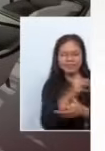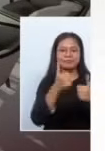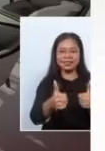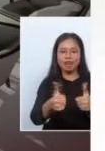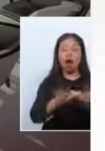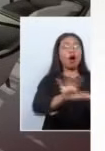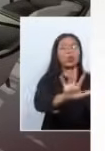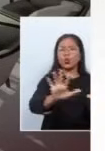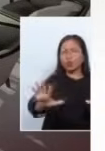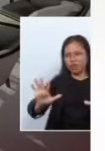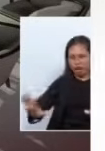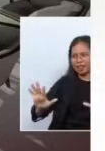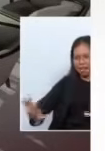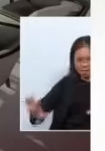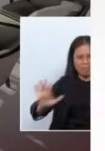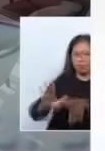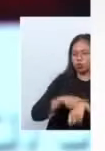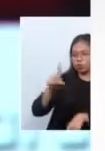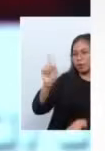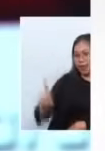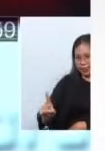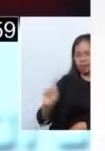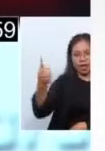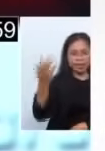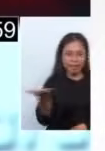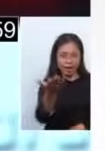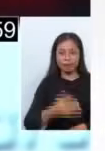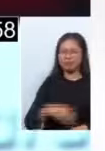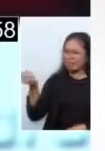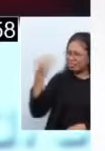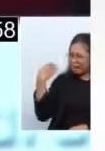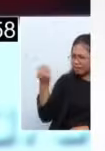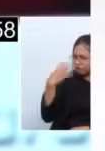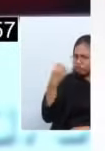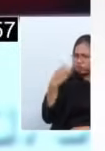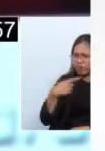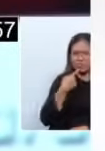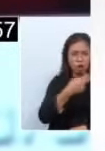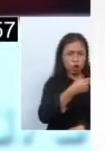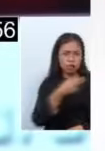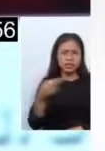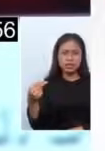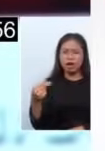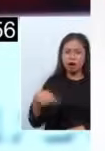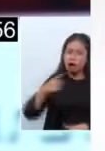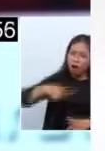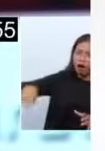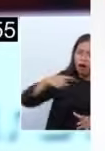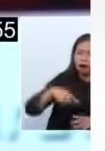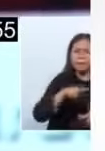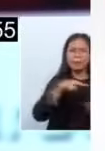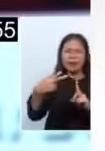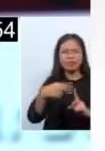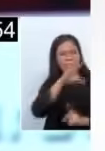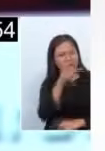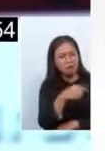matang, baik secara konten, materi serangan, termasuk gimmick yang barangkali bisa digunakan untuk memperkuat basis